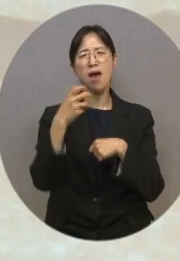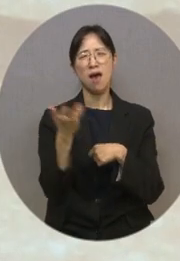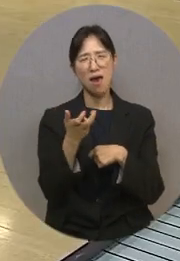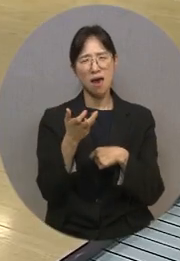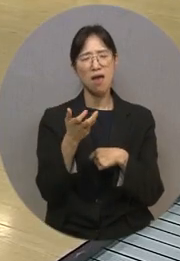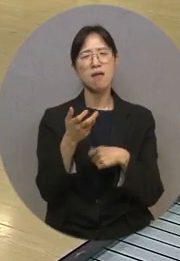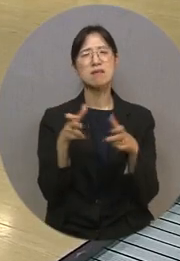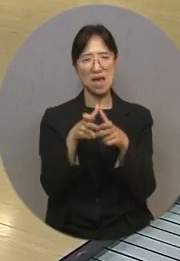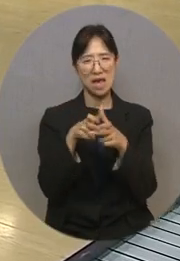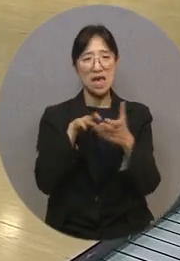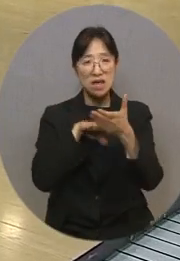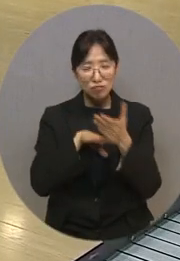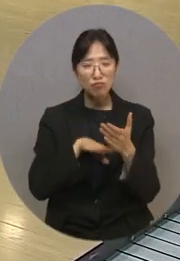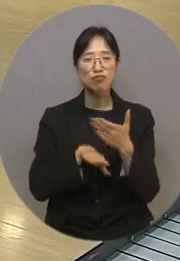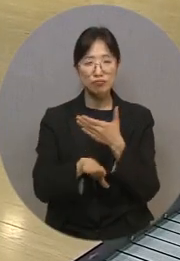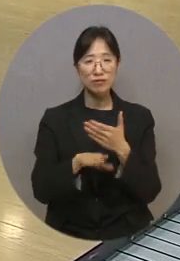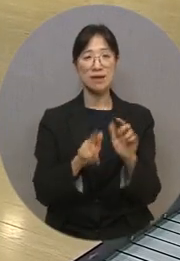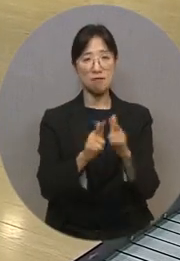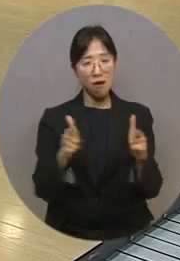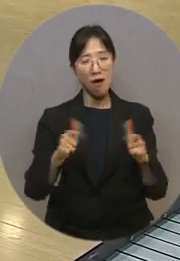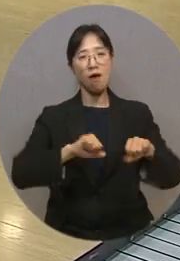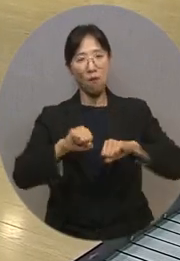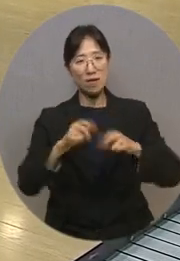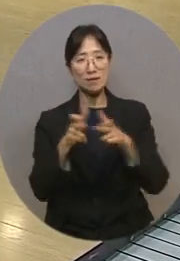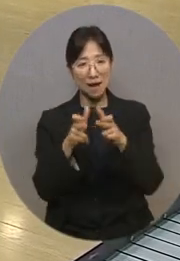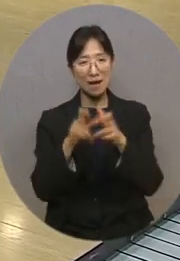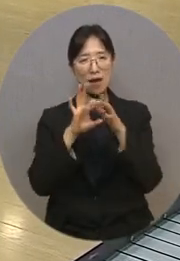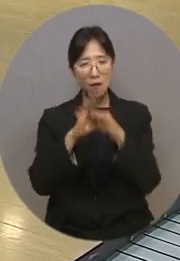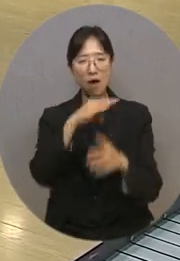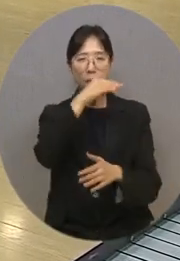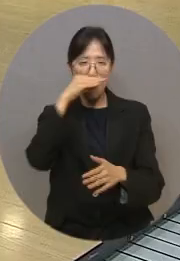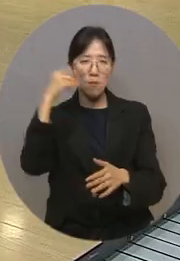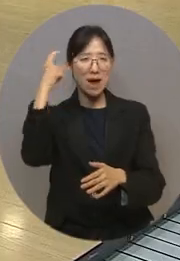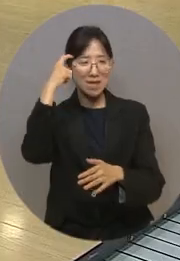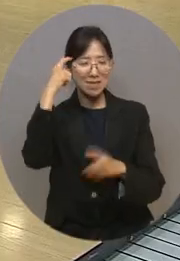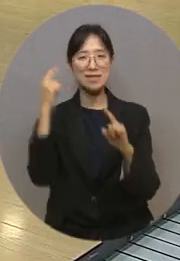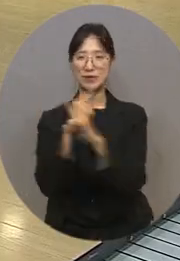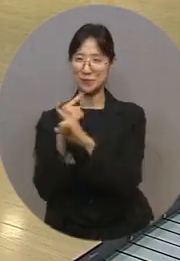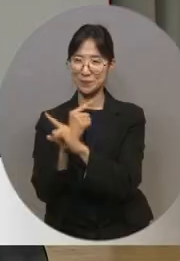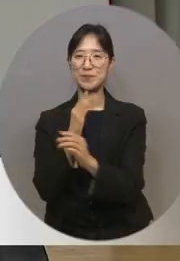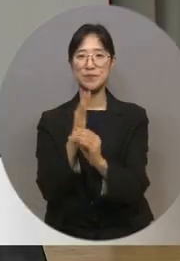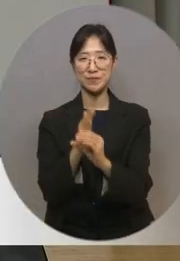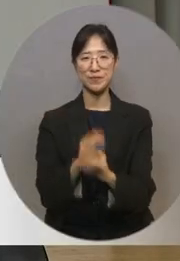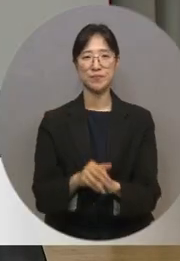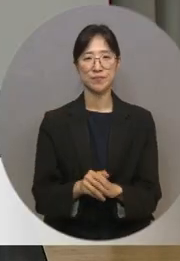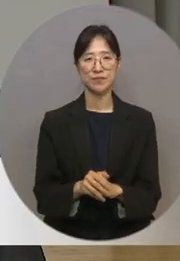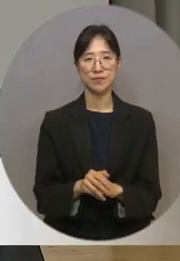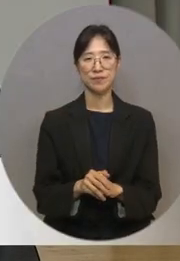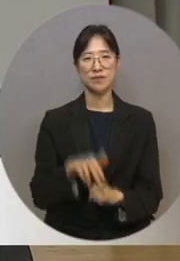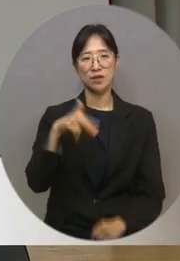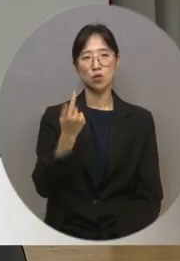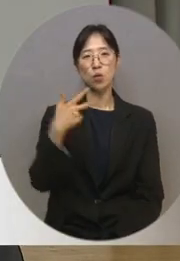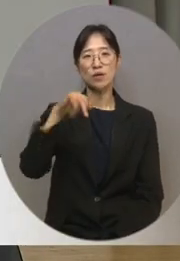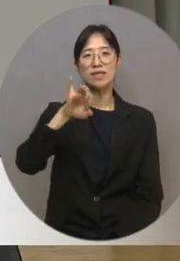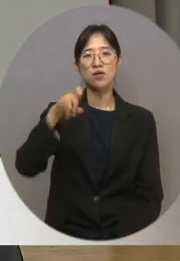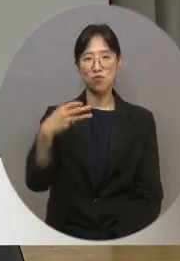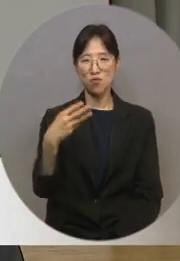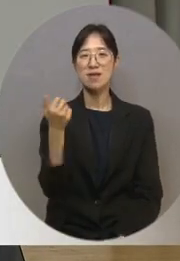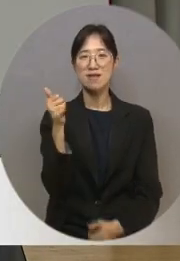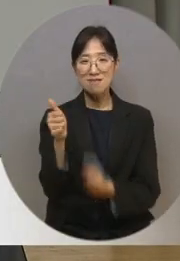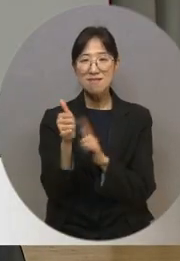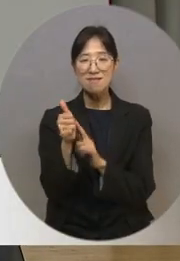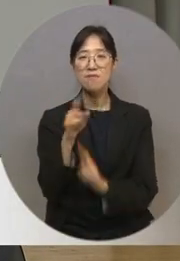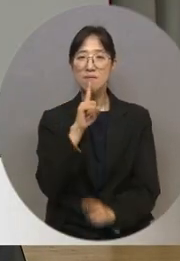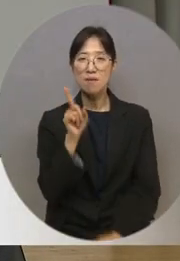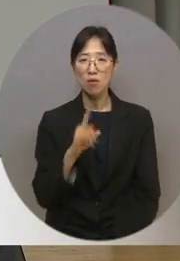이후에도 다방면에서 활동하며 장애인에 대한 올바른 인식을 바로잡고 있습니다. 조지 윌이라는 사람이 어떤 얘기를